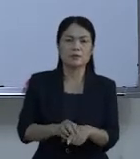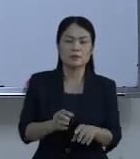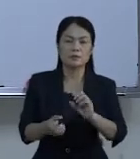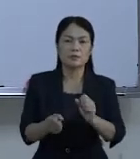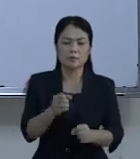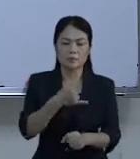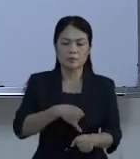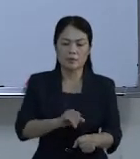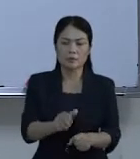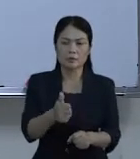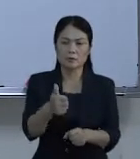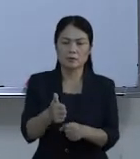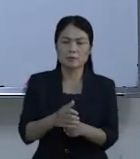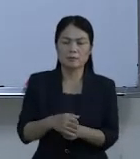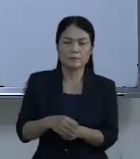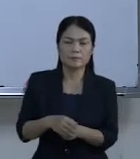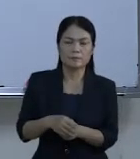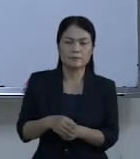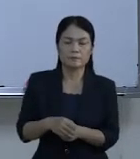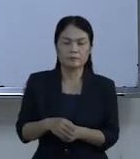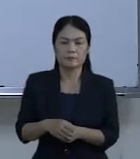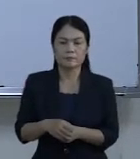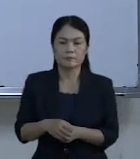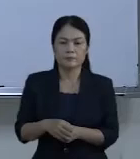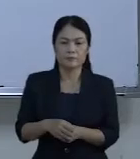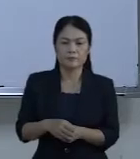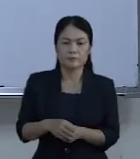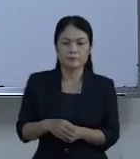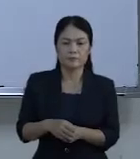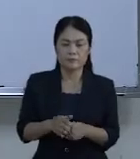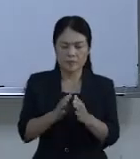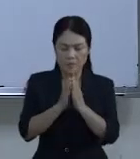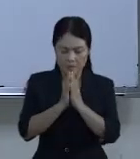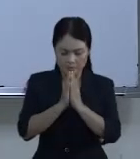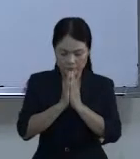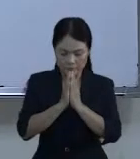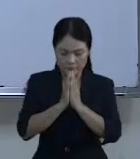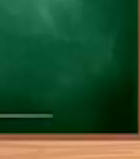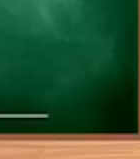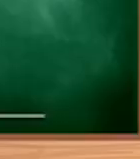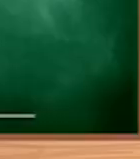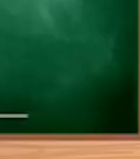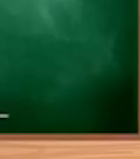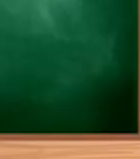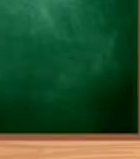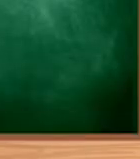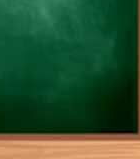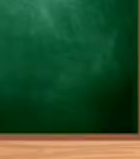khai thì chỉ còn là o nè con á và cô sống chìm đẹp lý á và